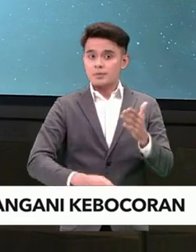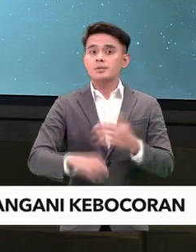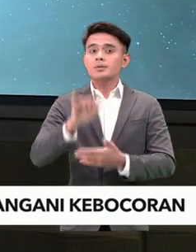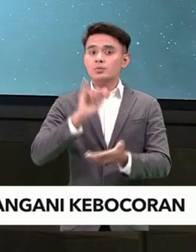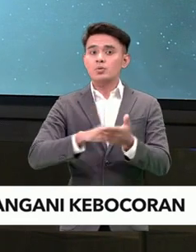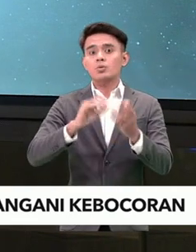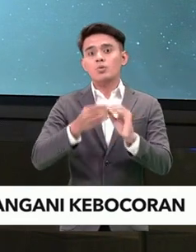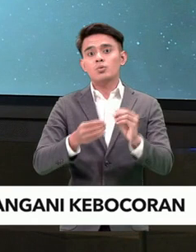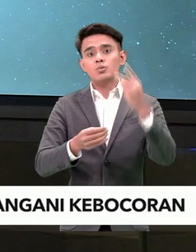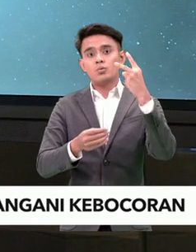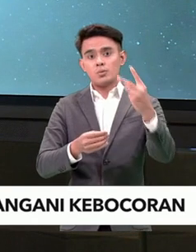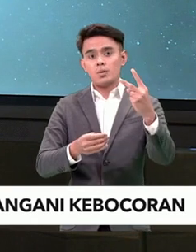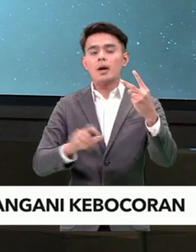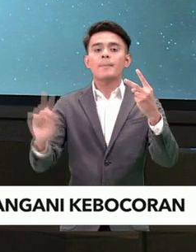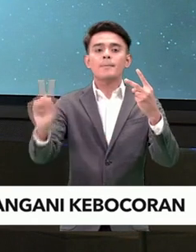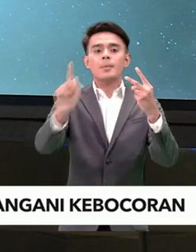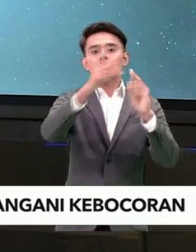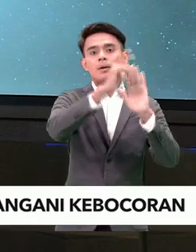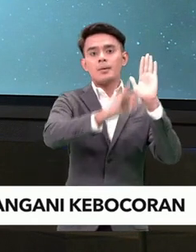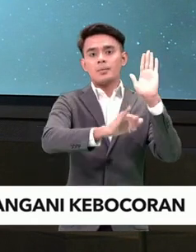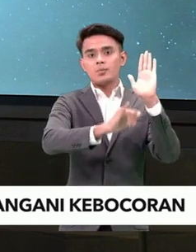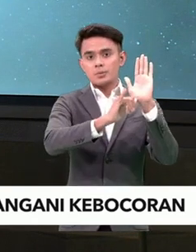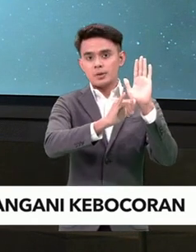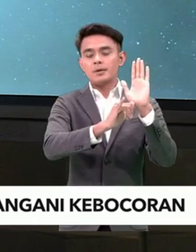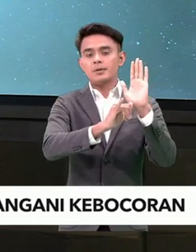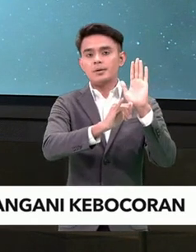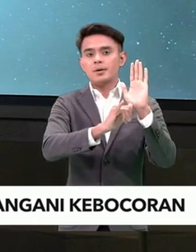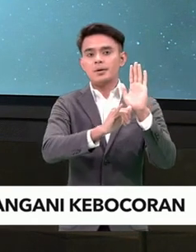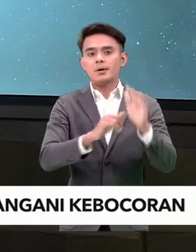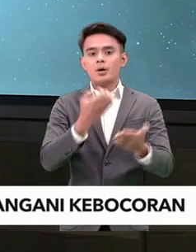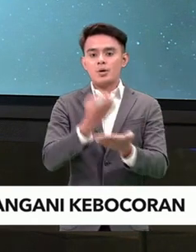elemen kedua dalam mana-mana polisi ekonomi awam yang munasabah.